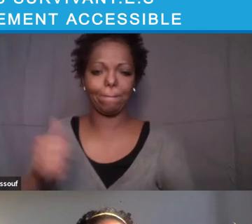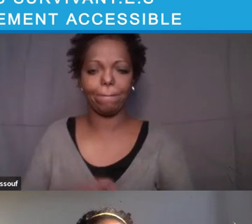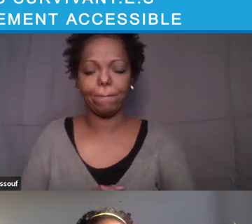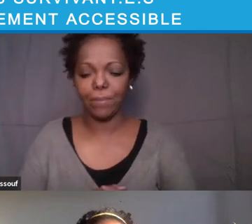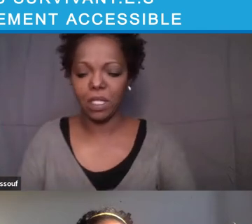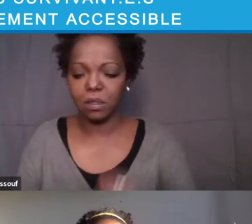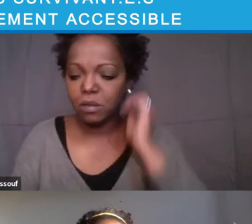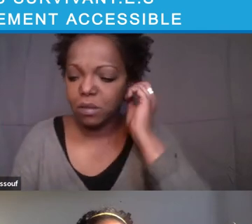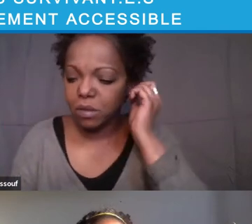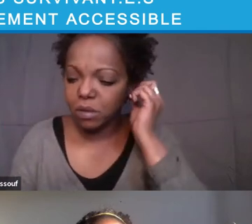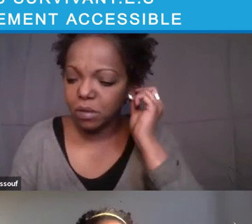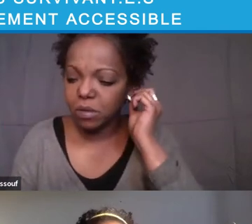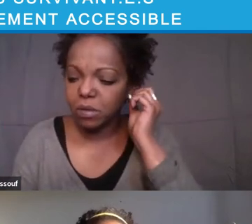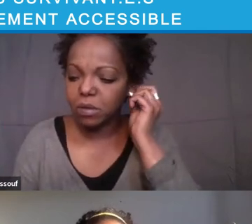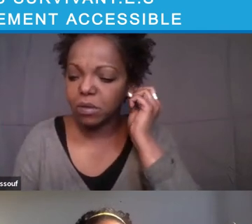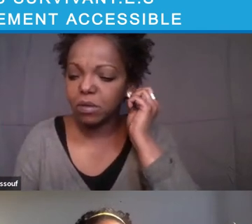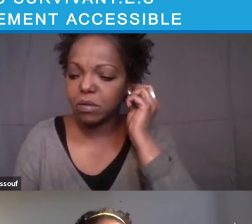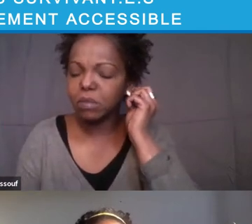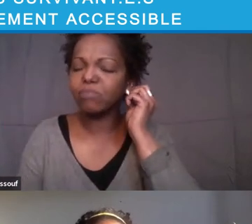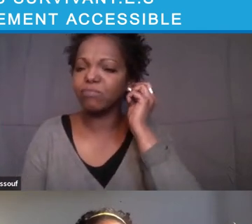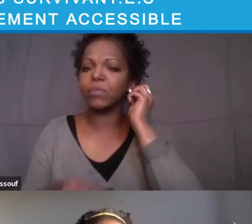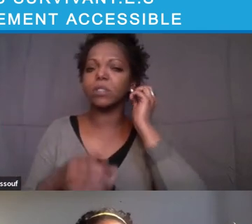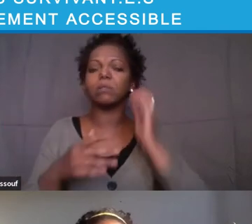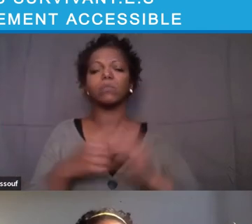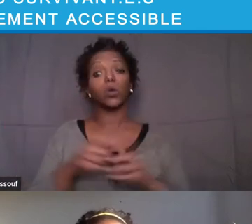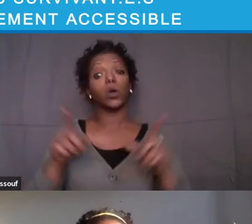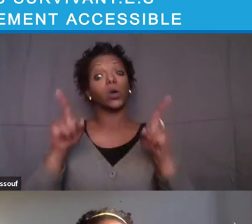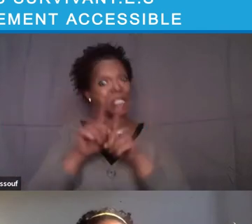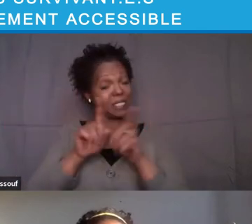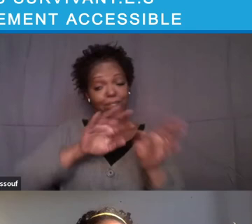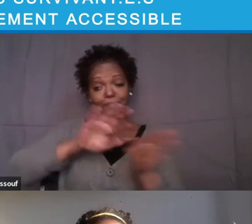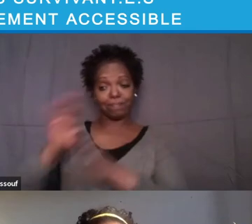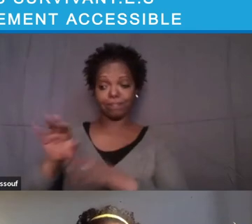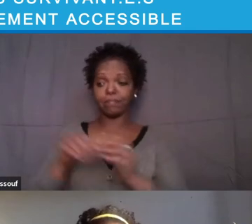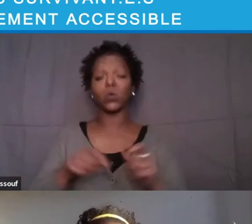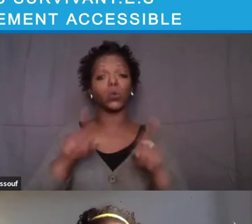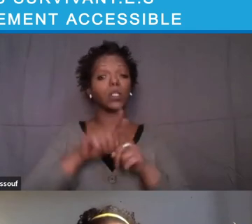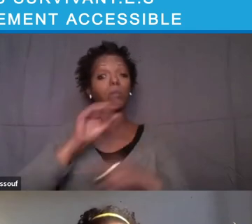c'est important de préserver la santé de ces femmes-là.